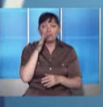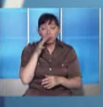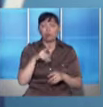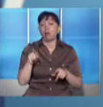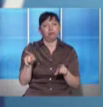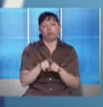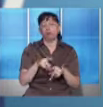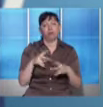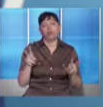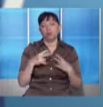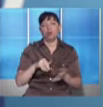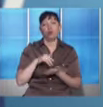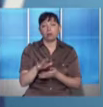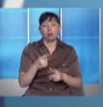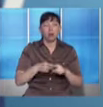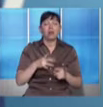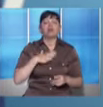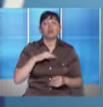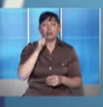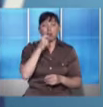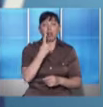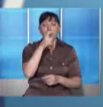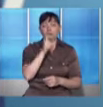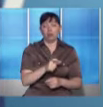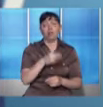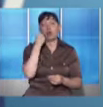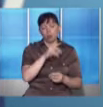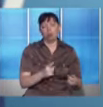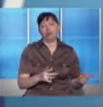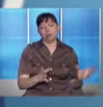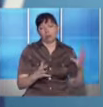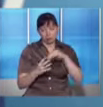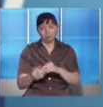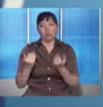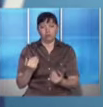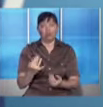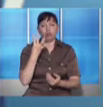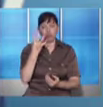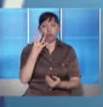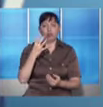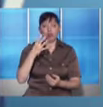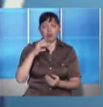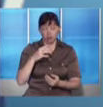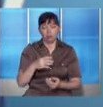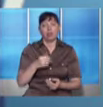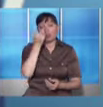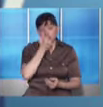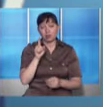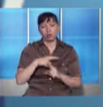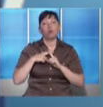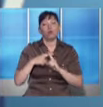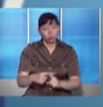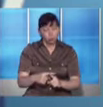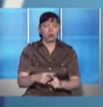această rocadă să nu ajungem mâine să facem dezbateri electorale cu un singur candidat. Vă mulțumesc că ați acceptat să veniți astăzi